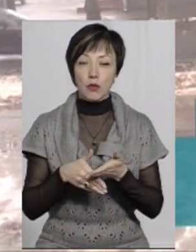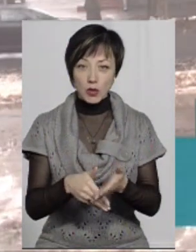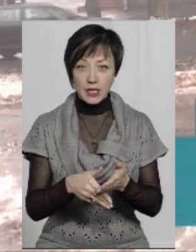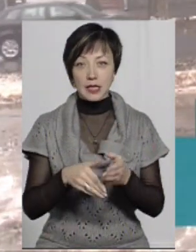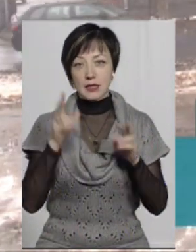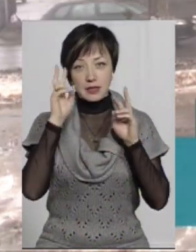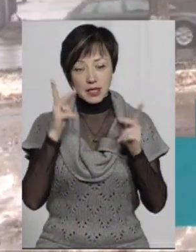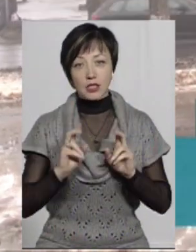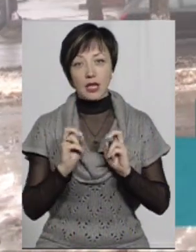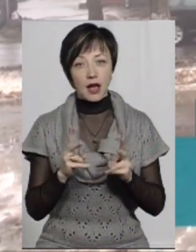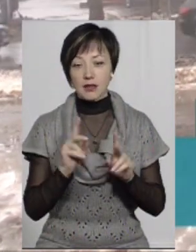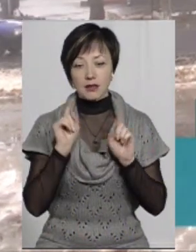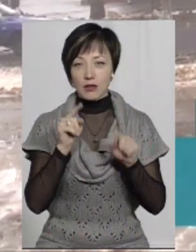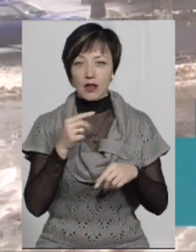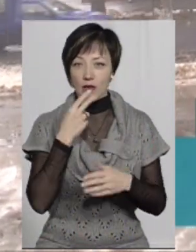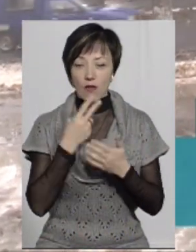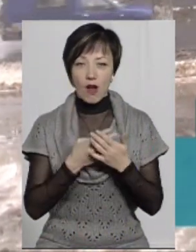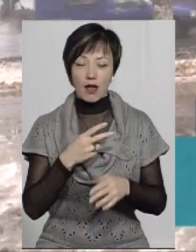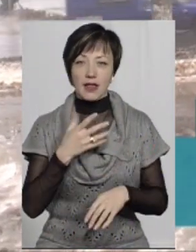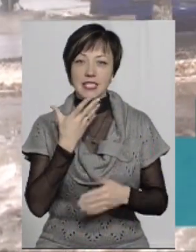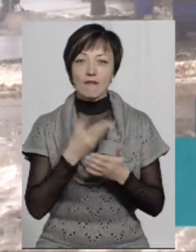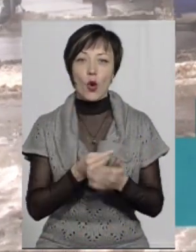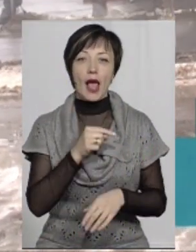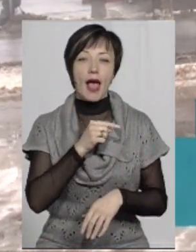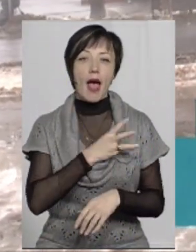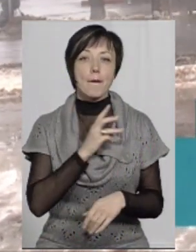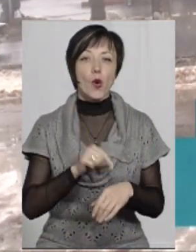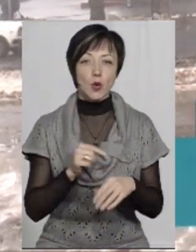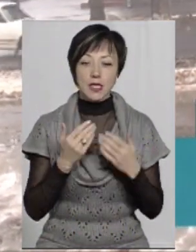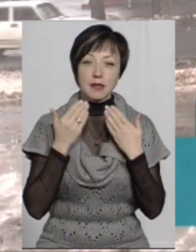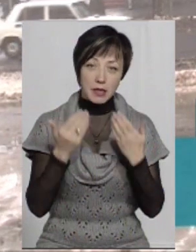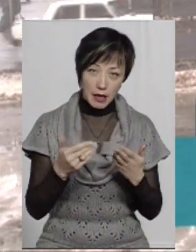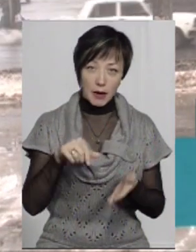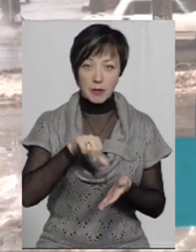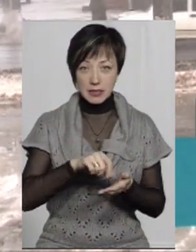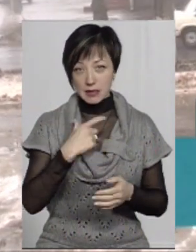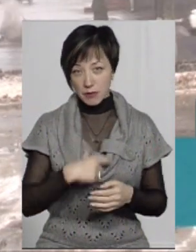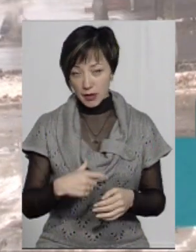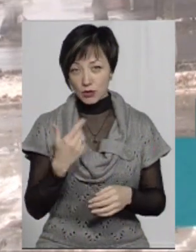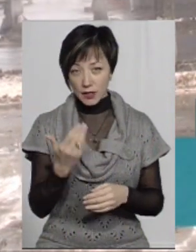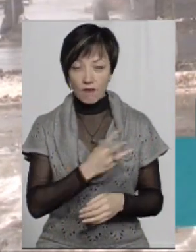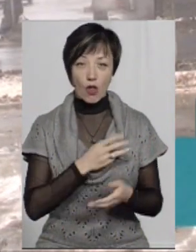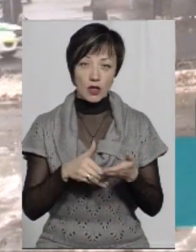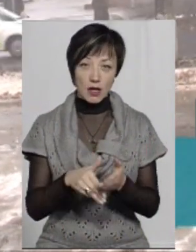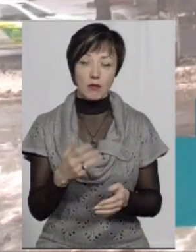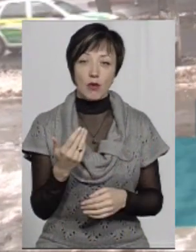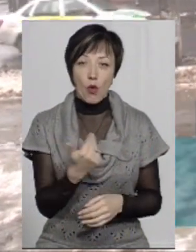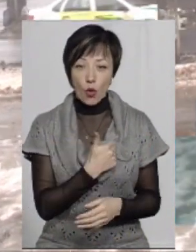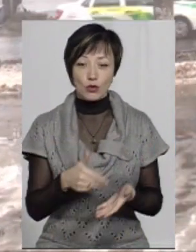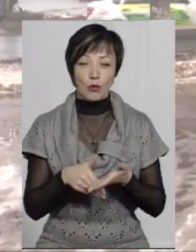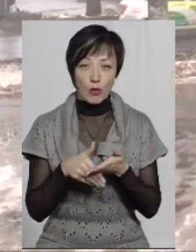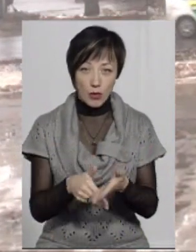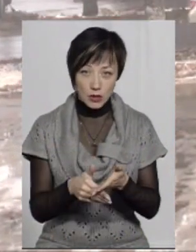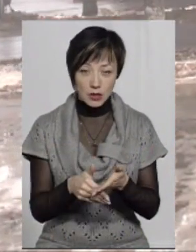як, не звертай уваги на свої емоції. Запитай, представся, що ти волонтер і маєш бажання